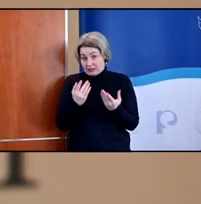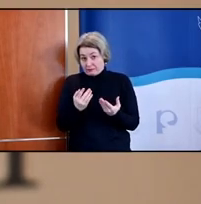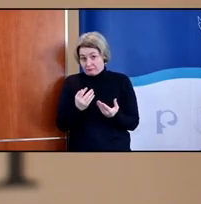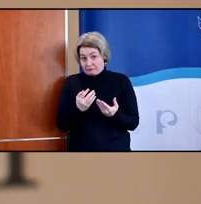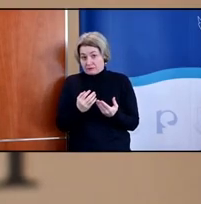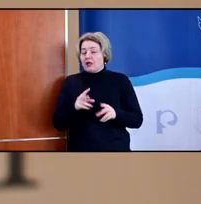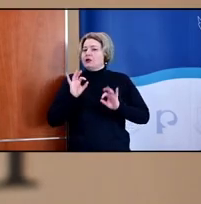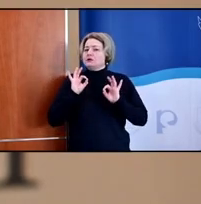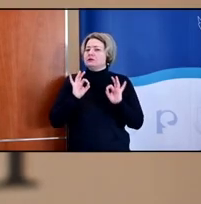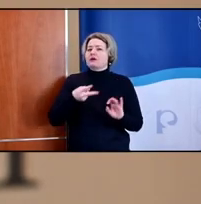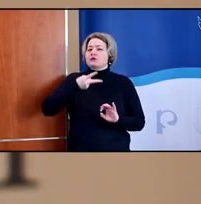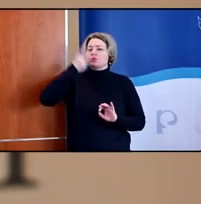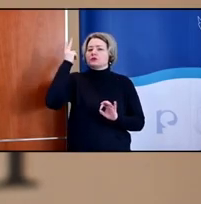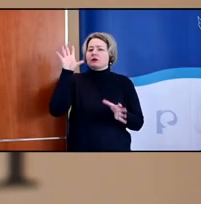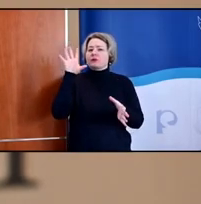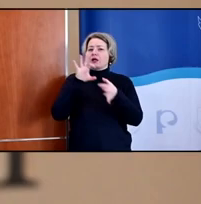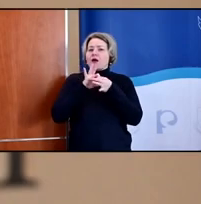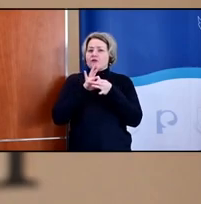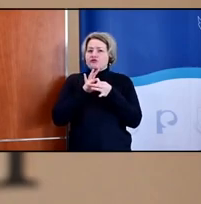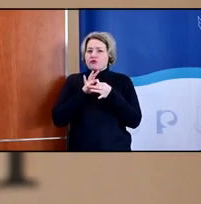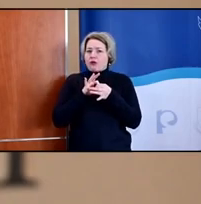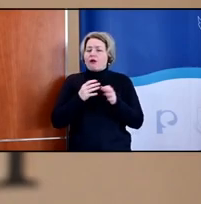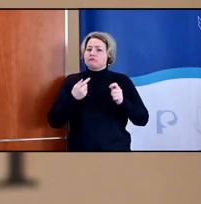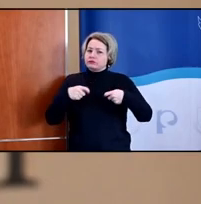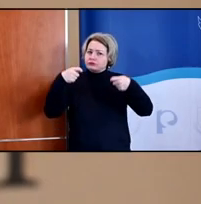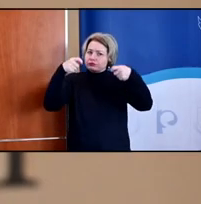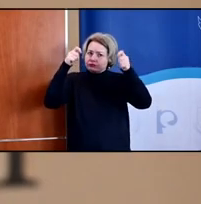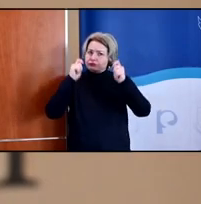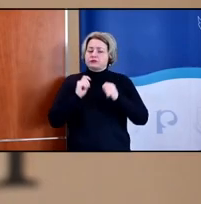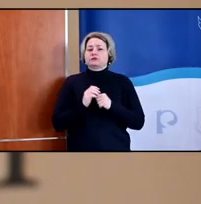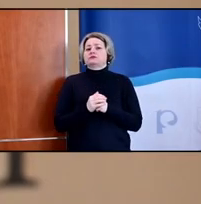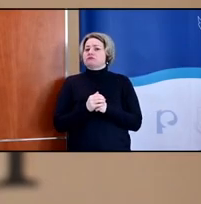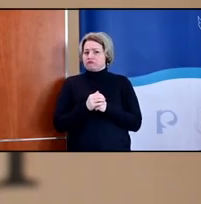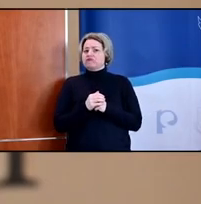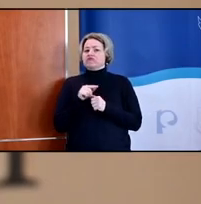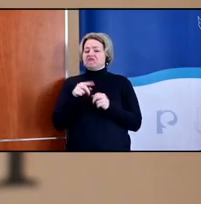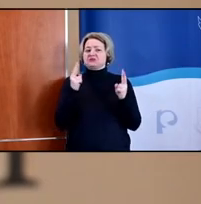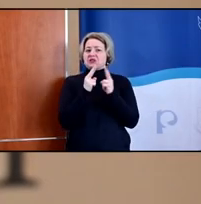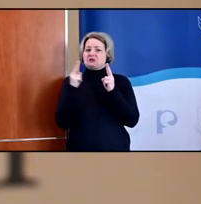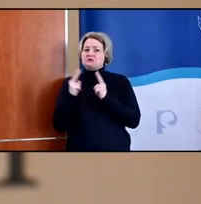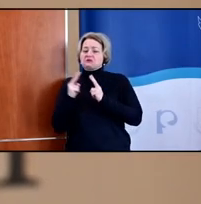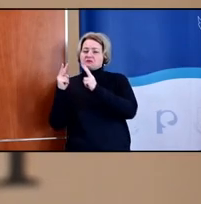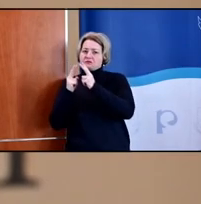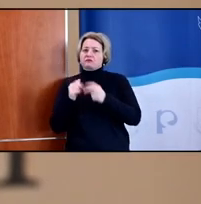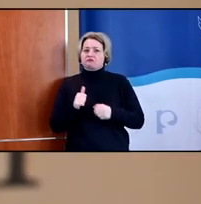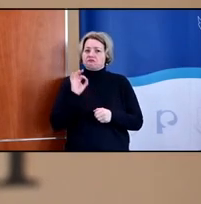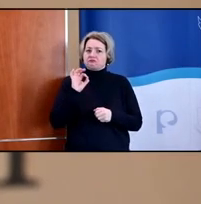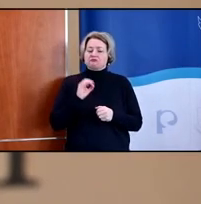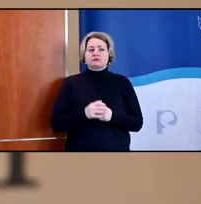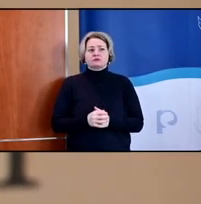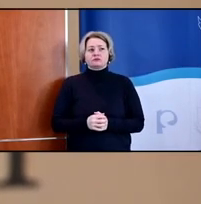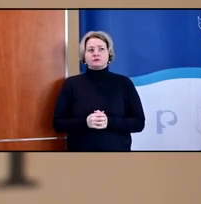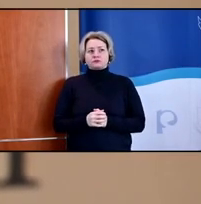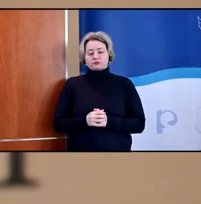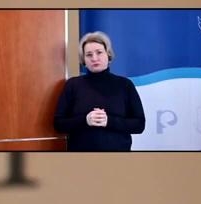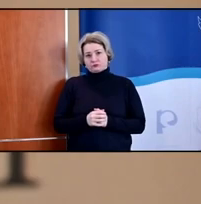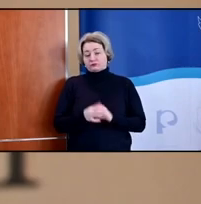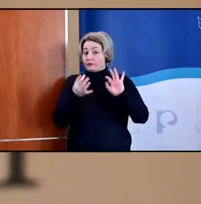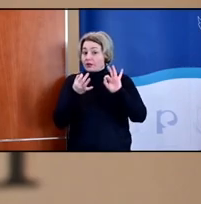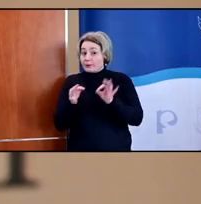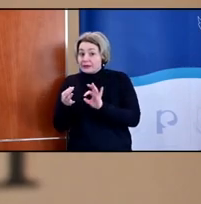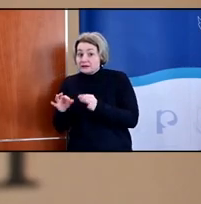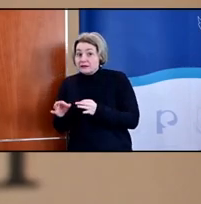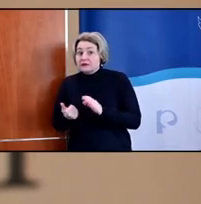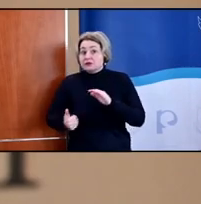szakmai kapcsolatok épültek ezeken a találkozókon és akkor megszerveztük az első